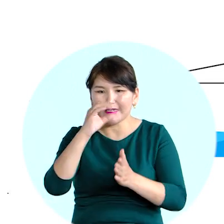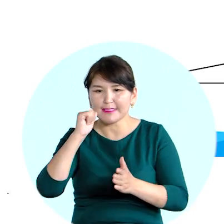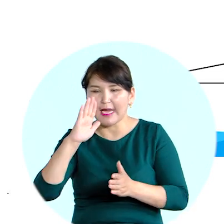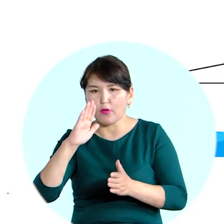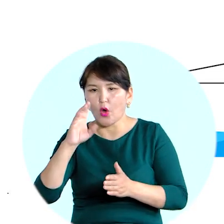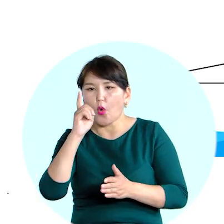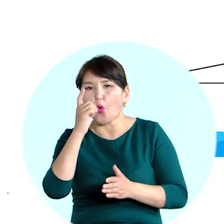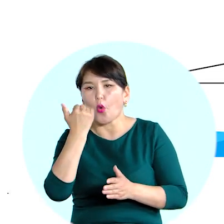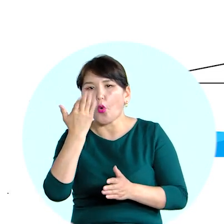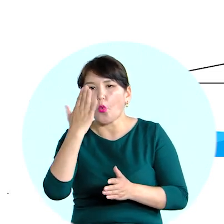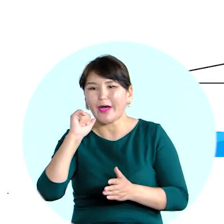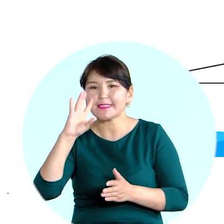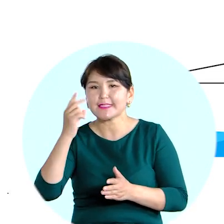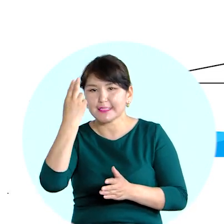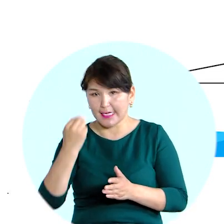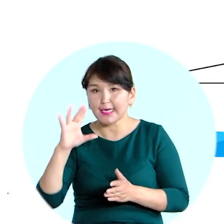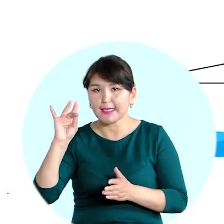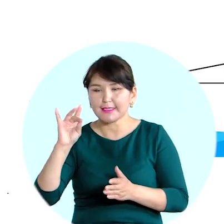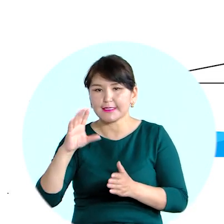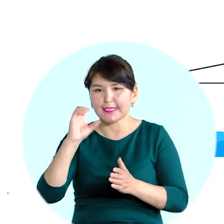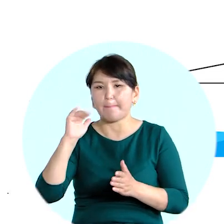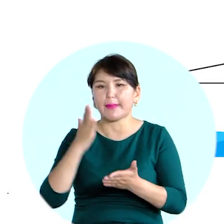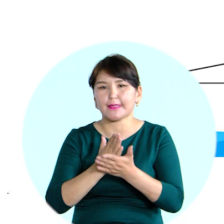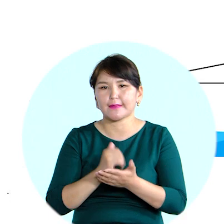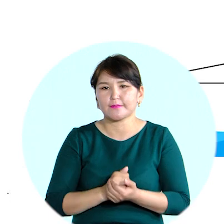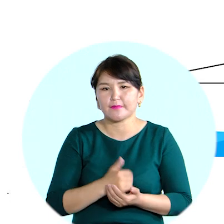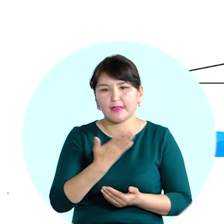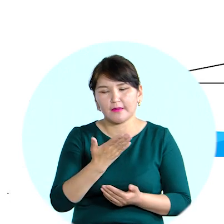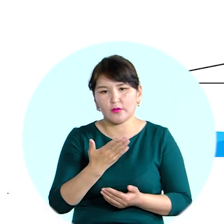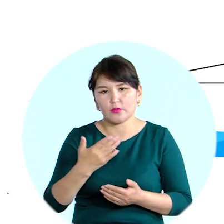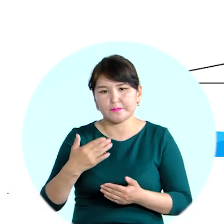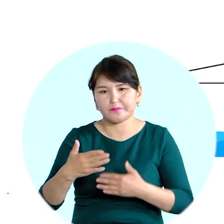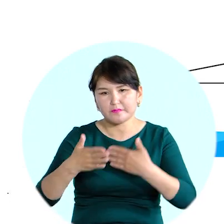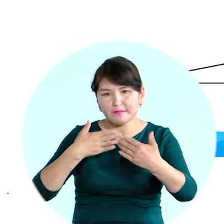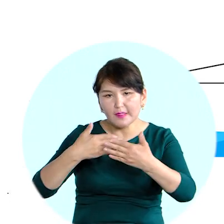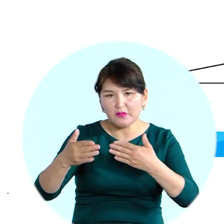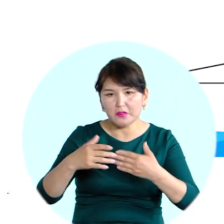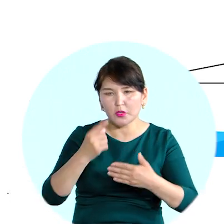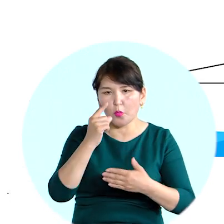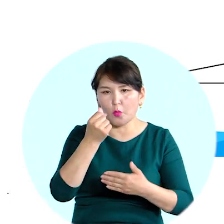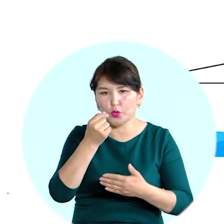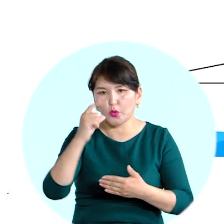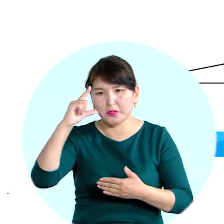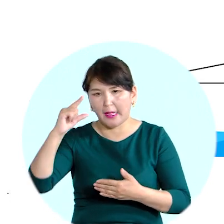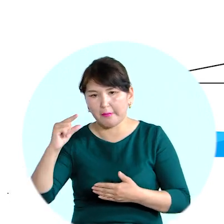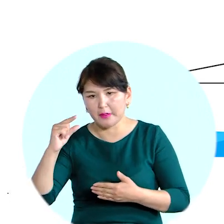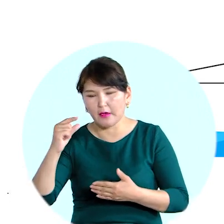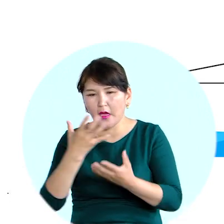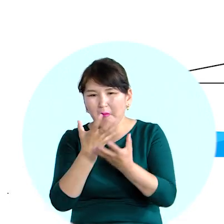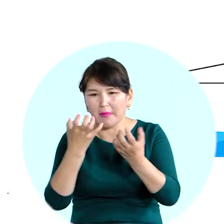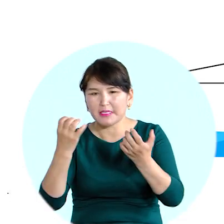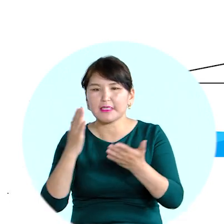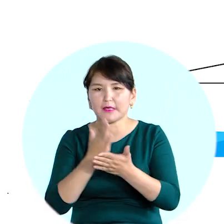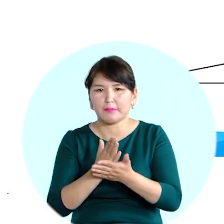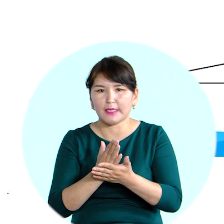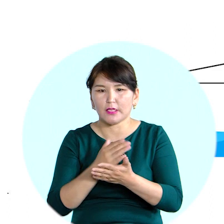савны 60-аас дээш хувь нь хунцарсан байгаа. За хунцар савны хэрэглээ бол мэдээж ойлгомжтой. Зах зээлтэй бол үнийн хувьд хямдхан, олдоц